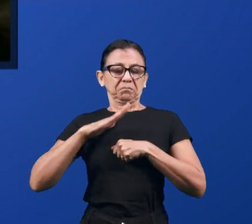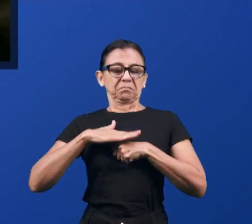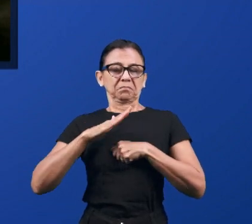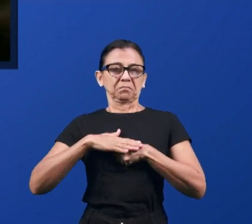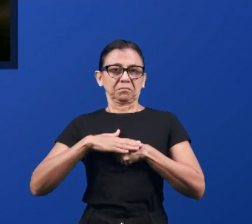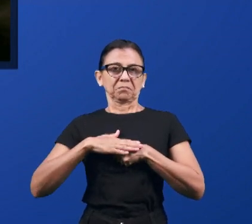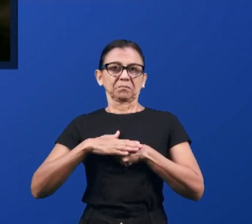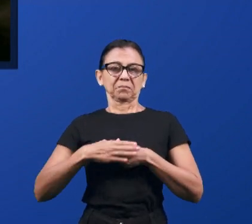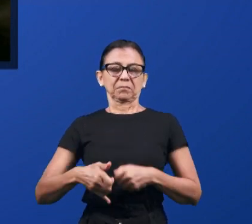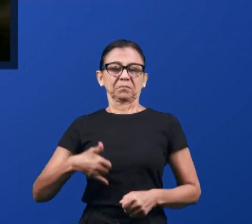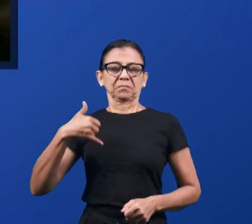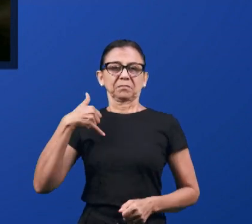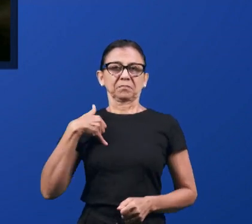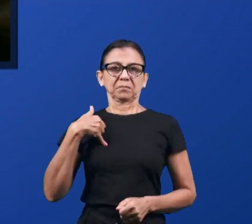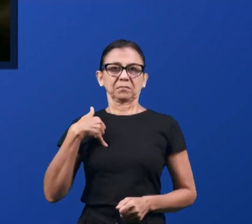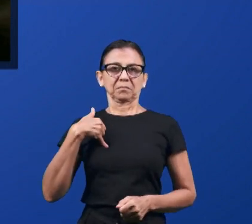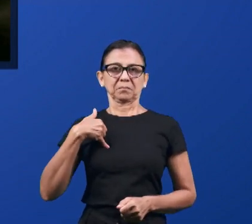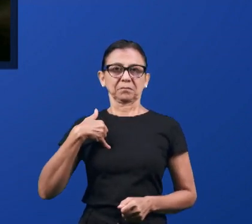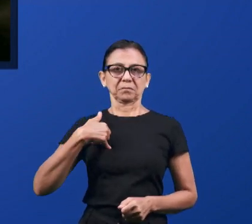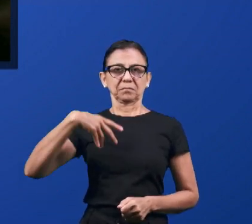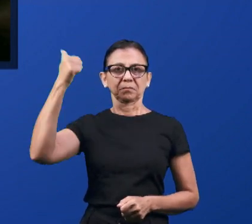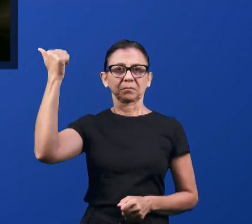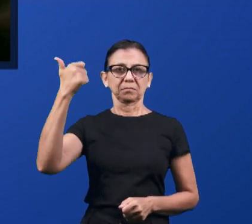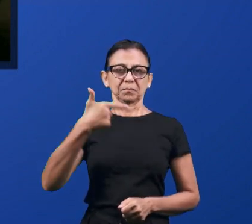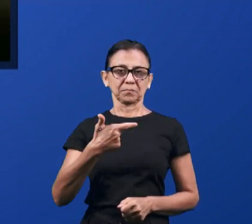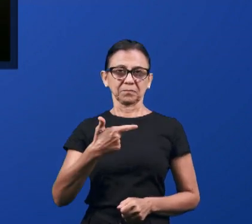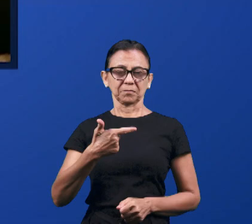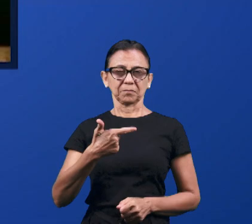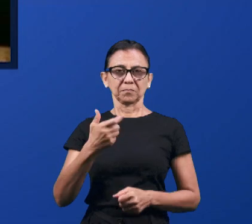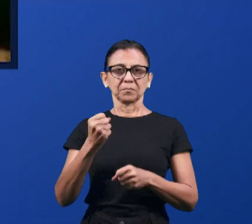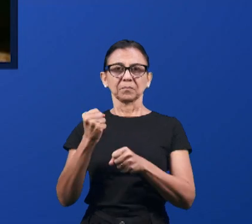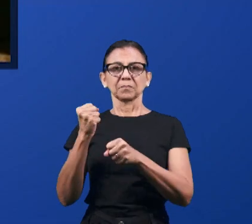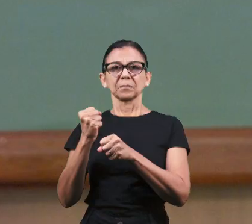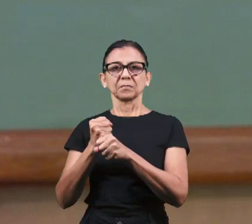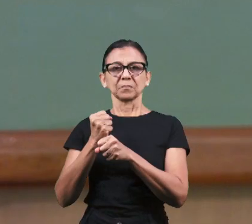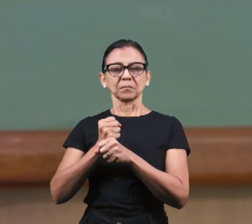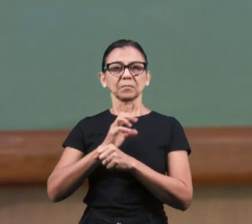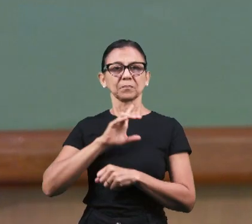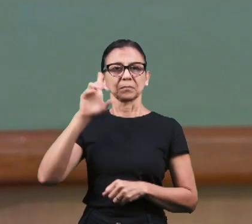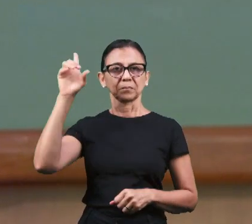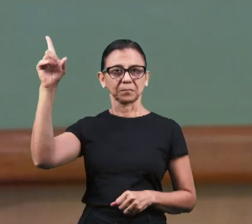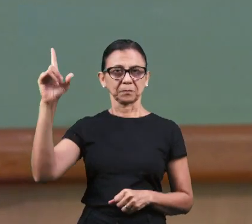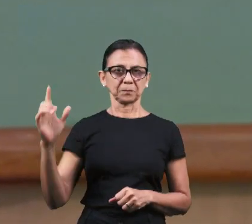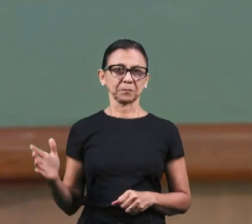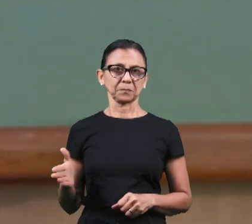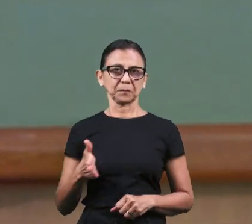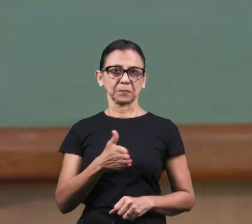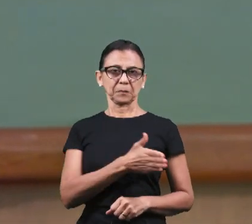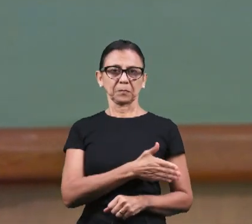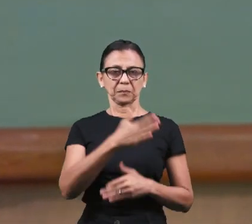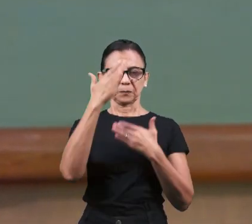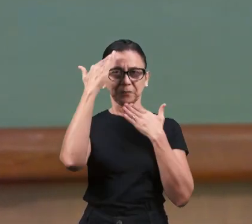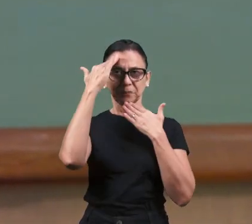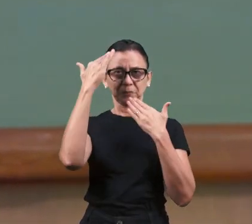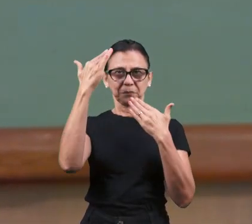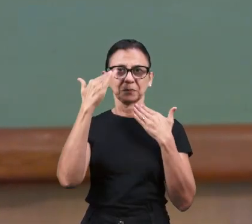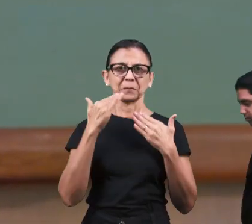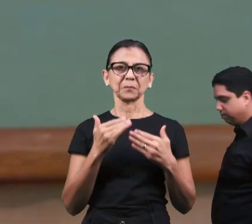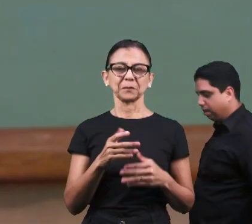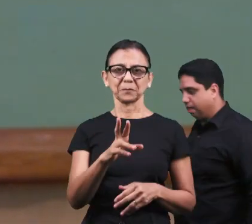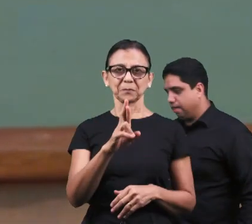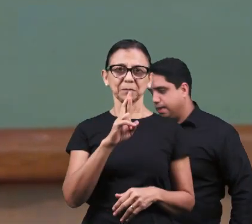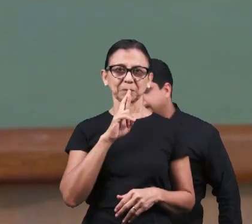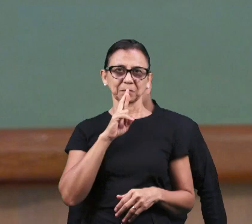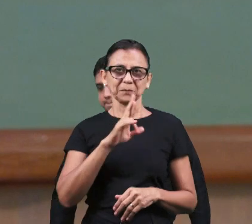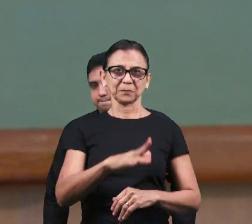personnel. À tous, la paix du Seigneur Jésus. Amen. Merci Rodrigo Gonçalves pour